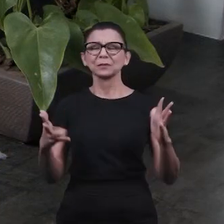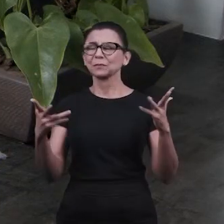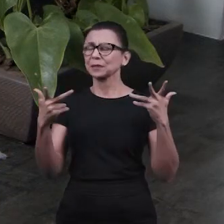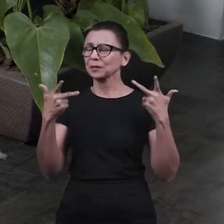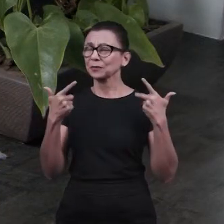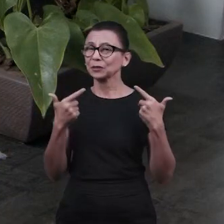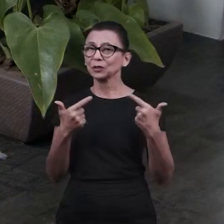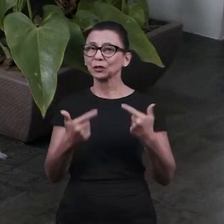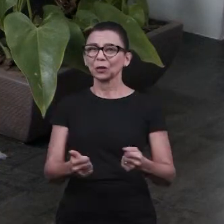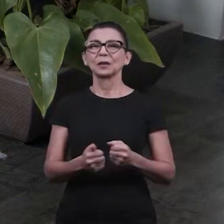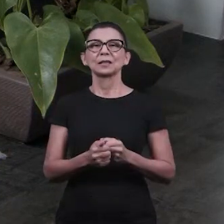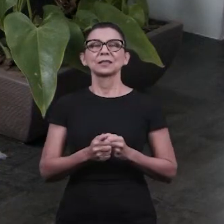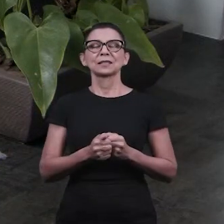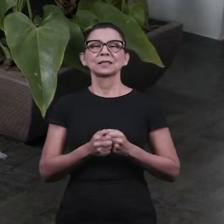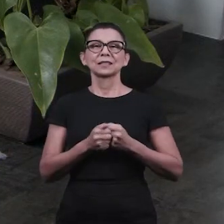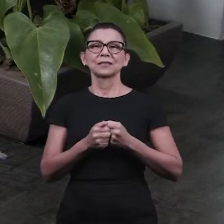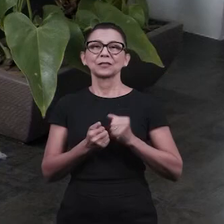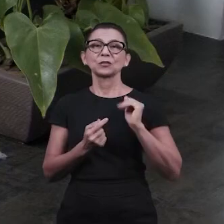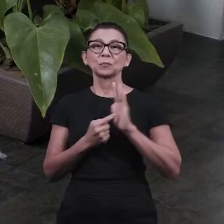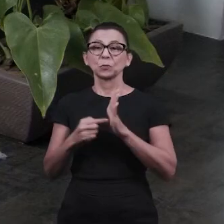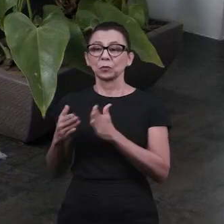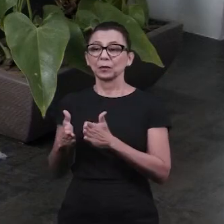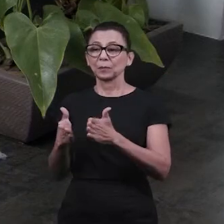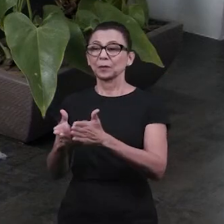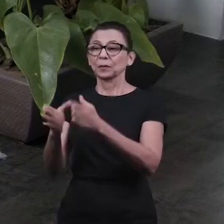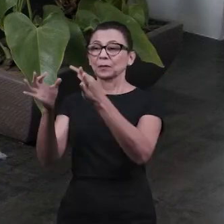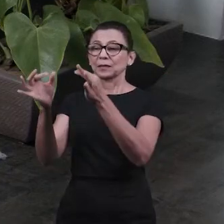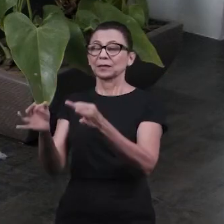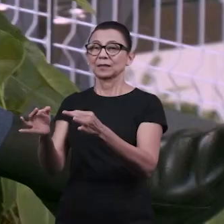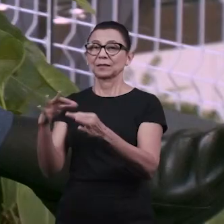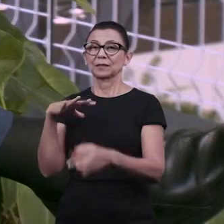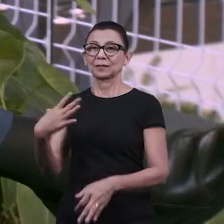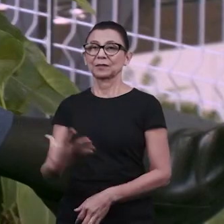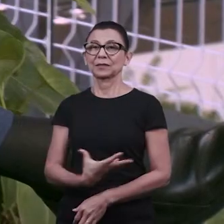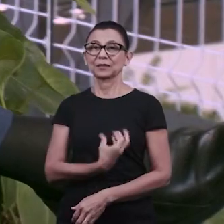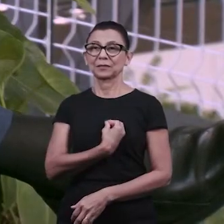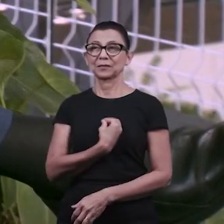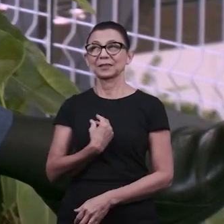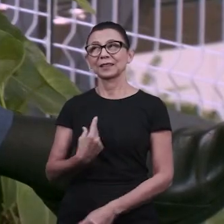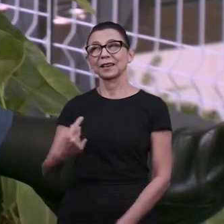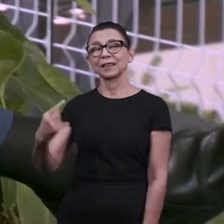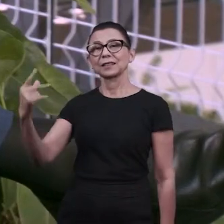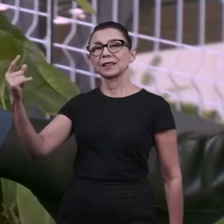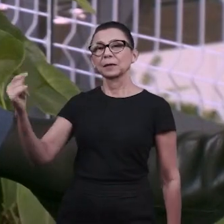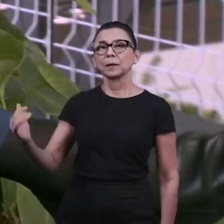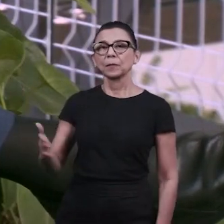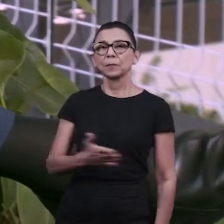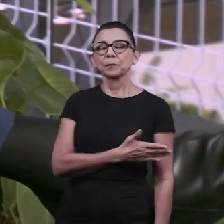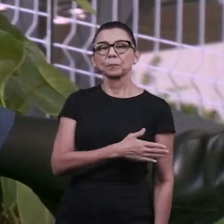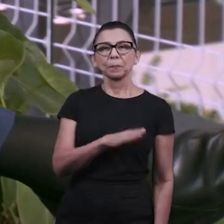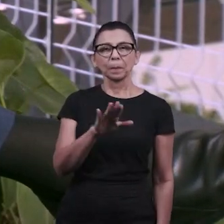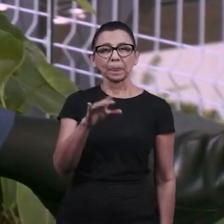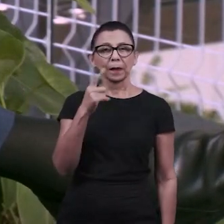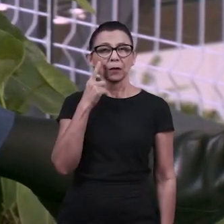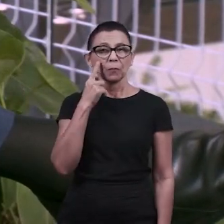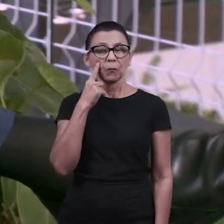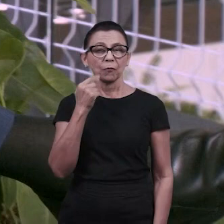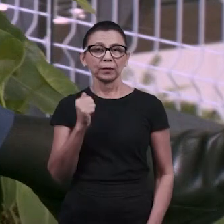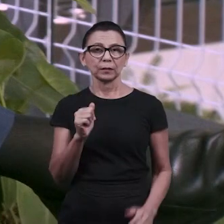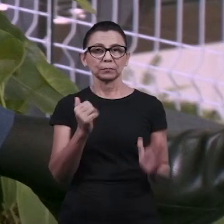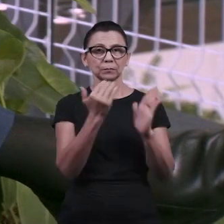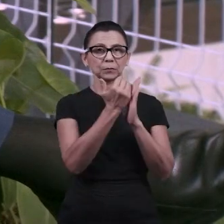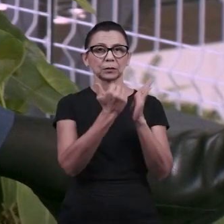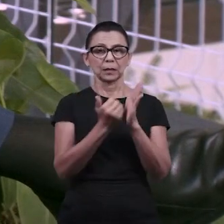comment marcher le bon chemin du salut et la vie éternelle. Maintenant, nous allons parler sur